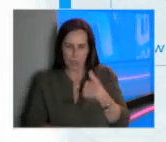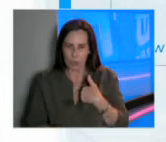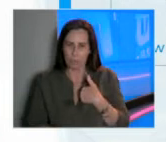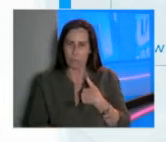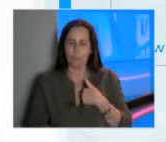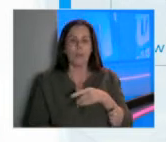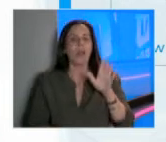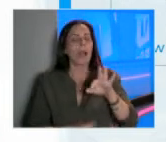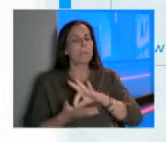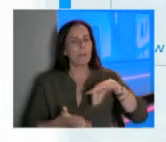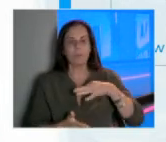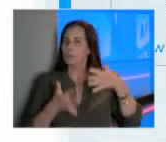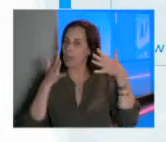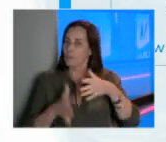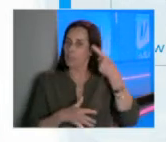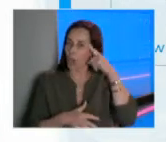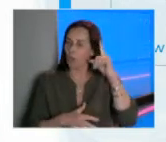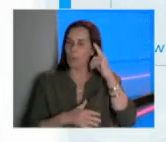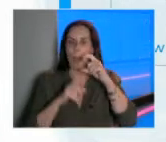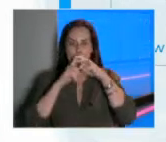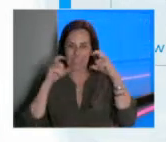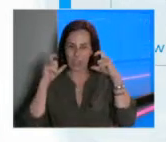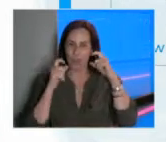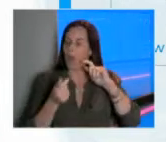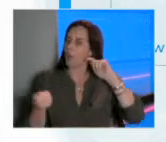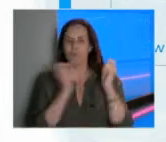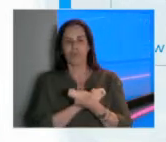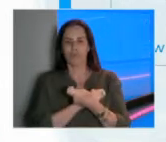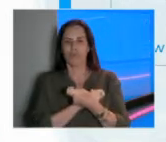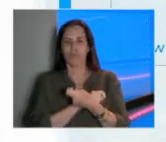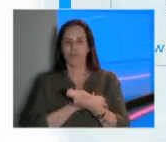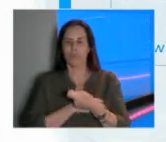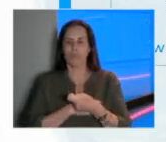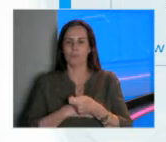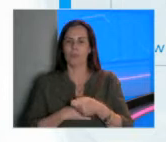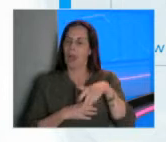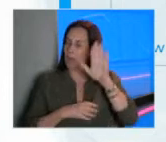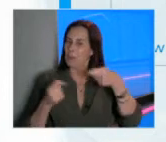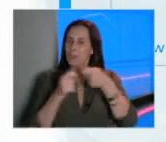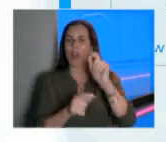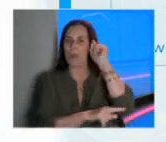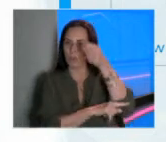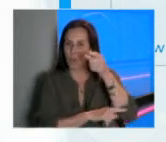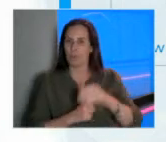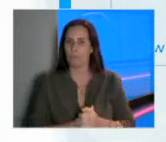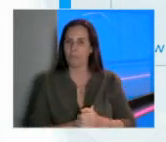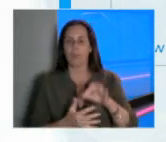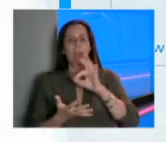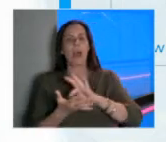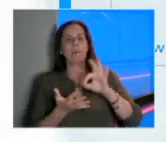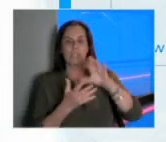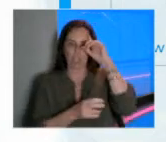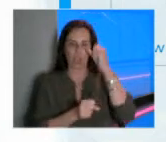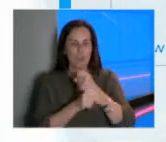באותה נחרצות משרד הבריאות תקף את הרעיון המסכות עד שהתהפך ב-180 מעלות. כנ"ל המלוניות,